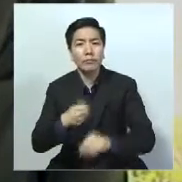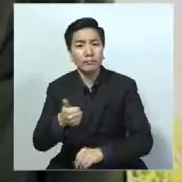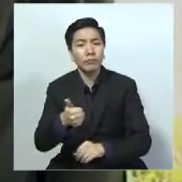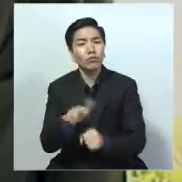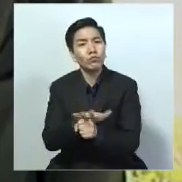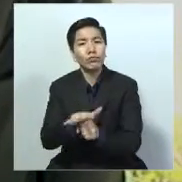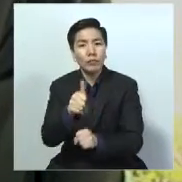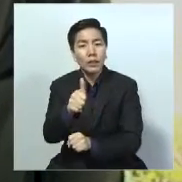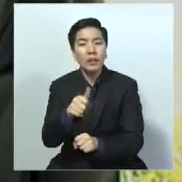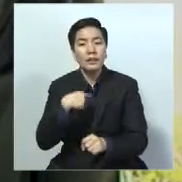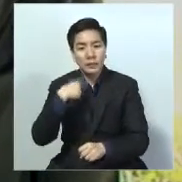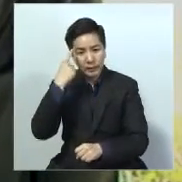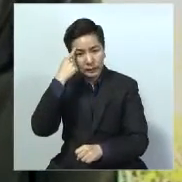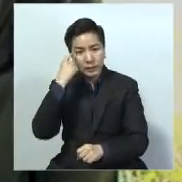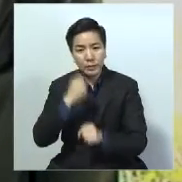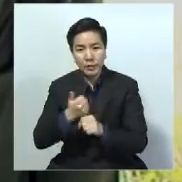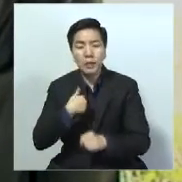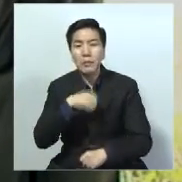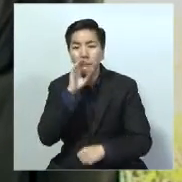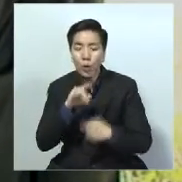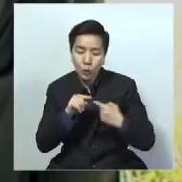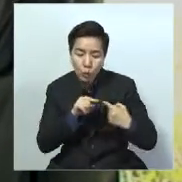อยได้อยู่เพิ่นวางสิครับสิไปบ